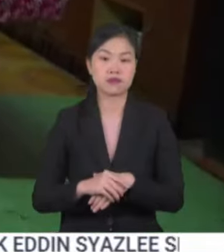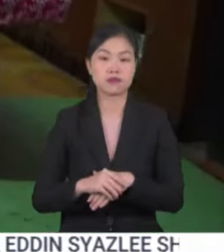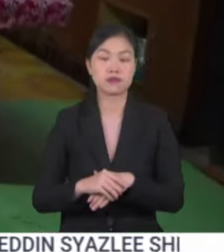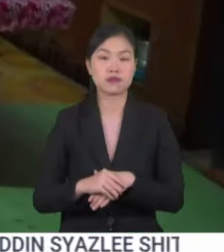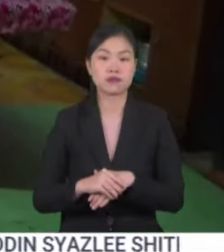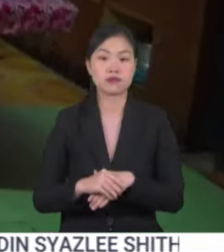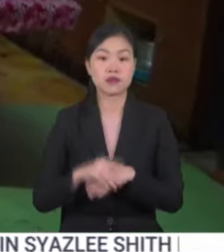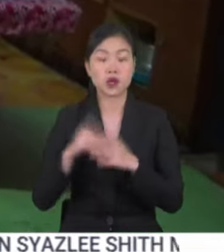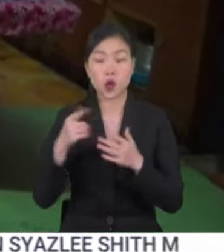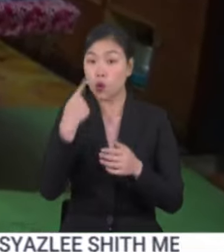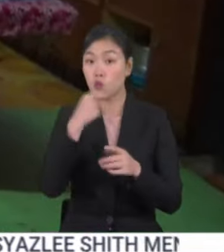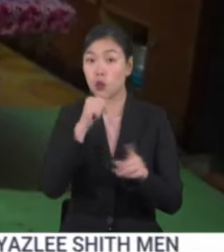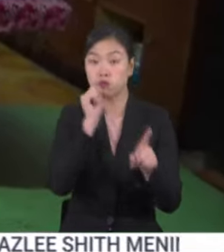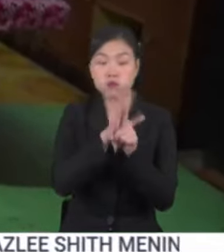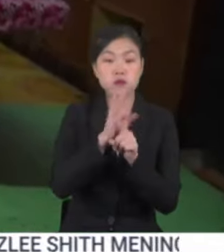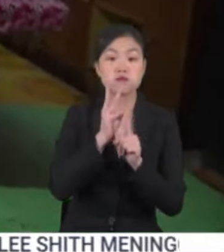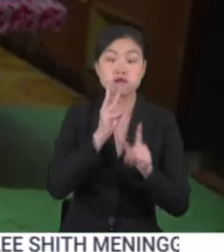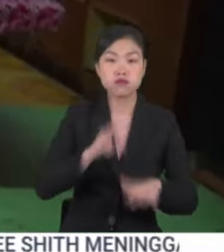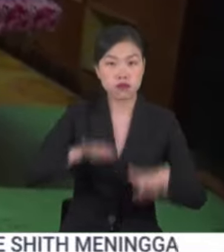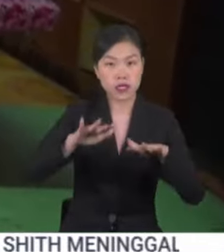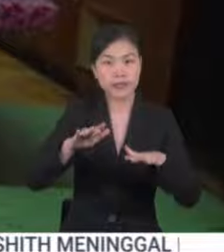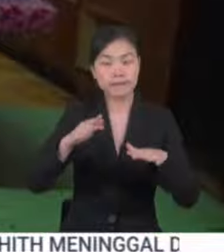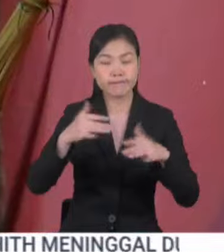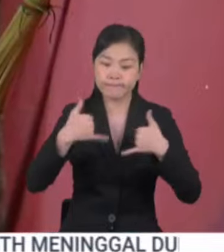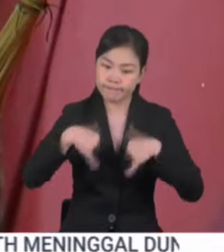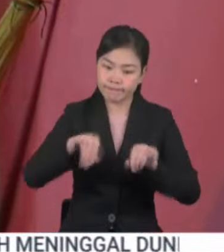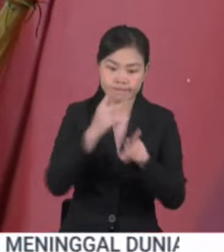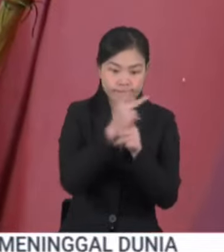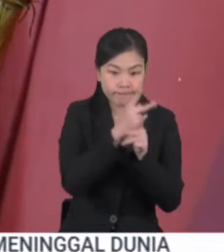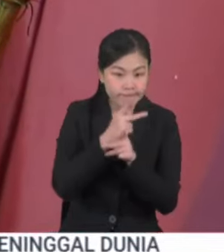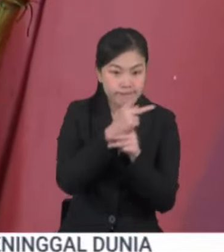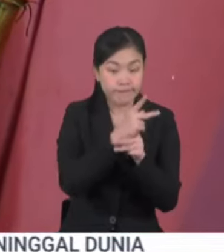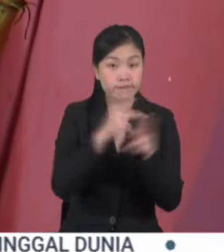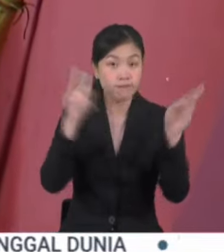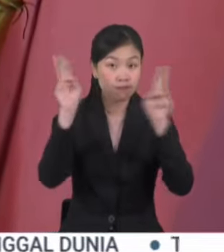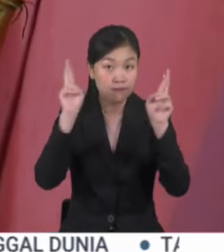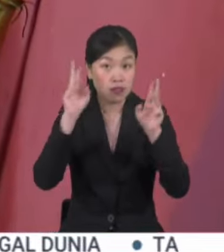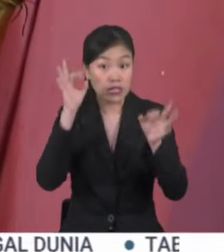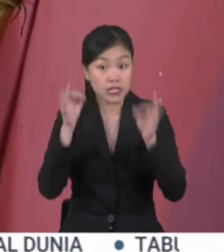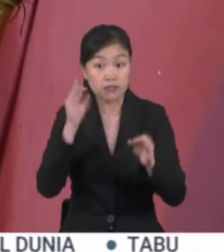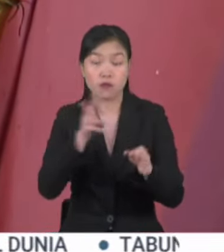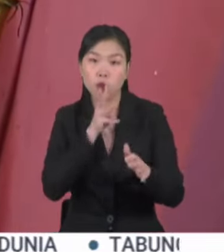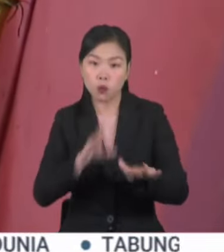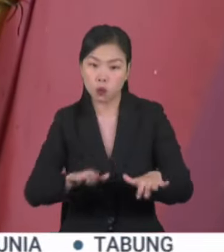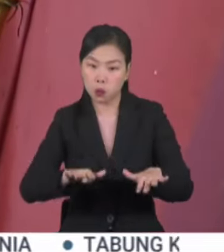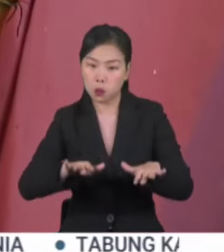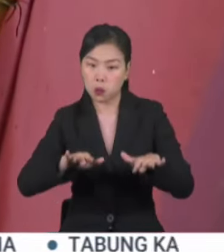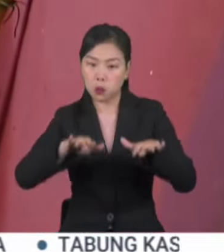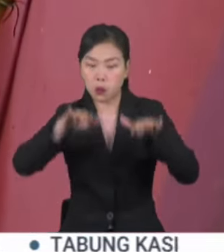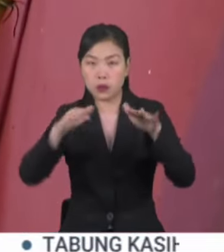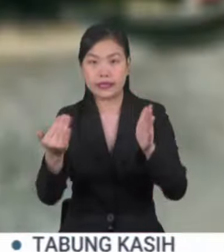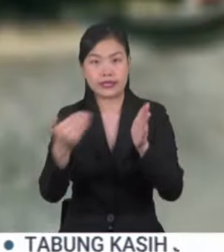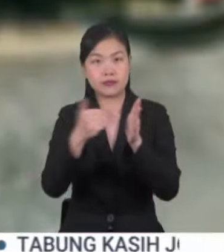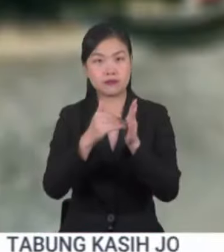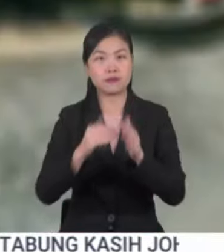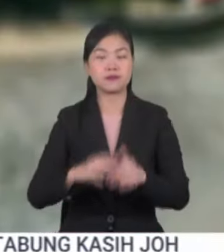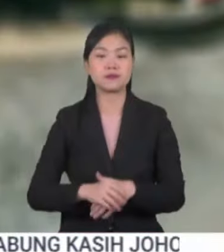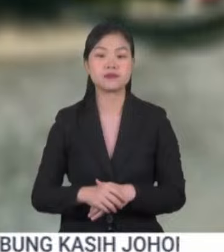Bagaimanapun, mereka yang terjejas banjir kekal berwaspada dan sentiasa bersiap-siaga jika paras air kembali meningkat.